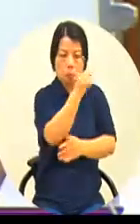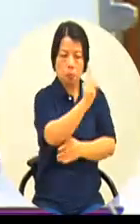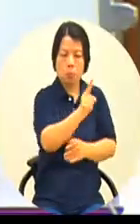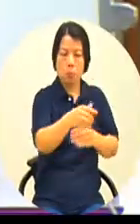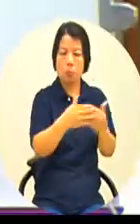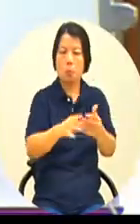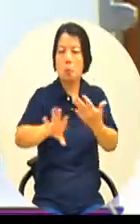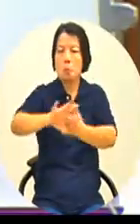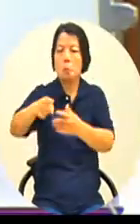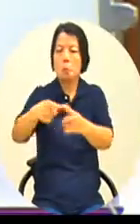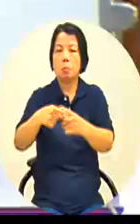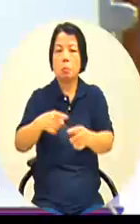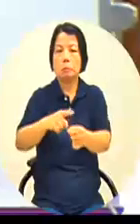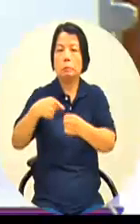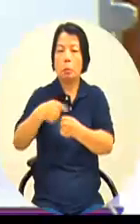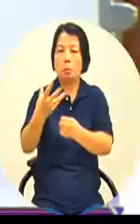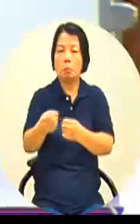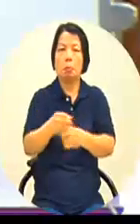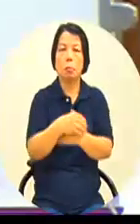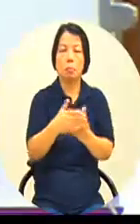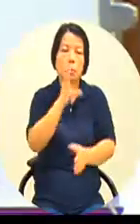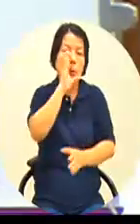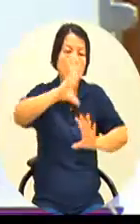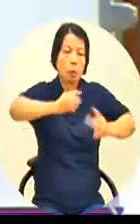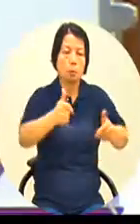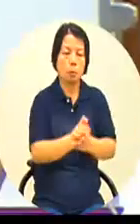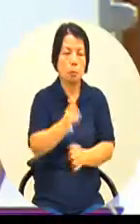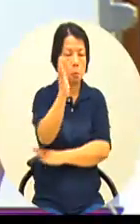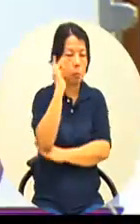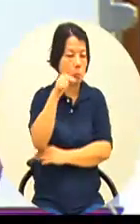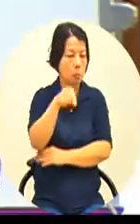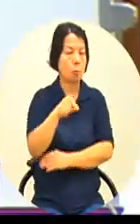袂当生存啊，泰国啊，他们政府就是这样哦，